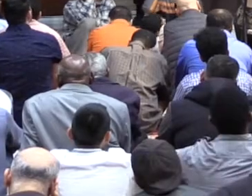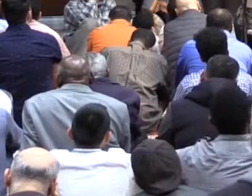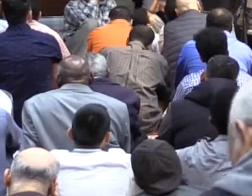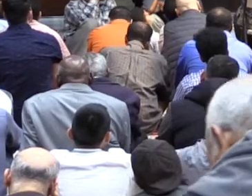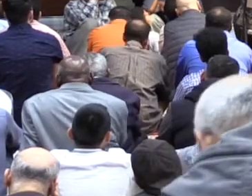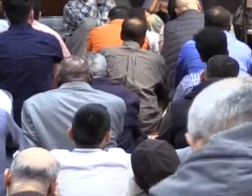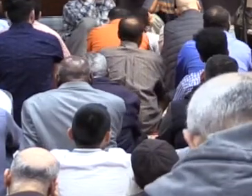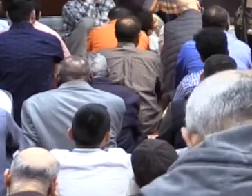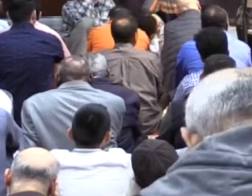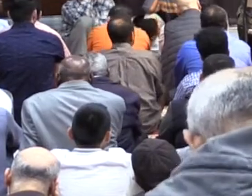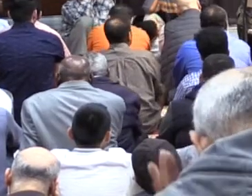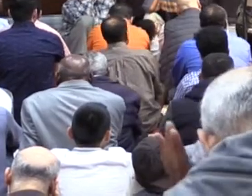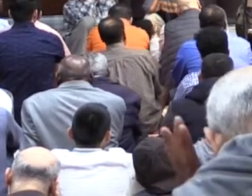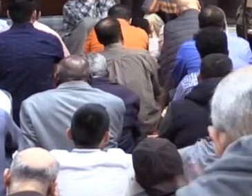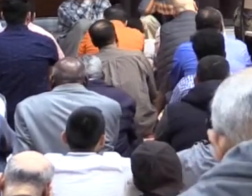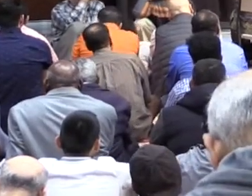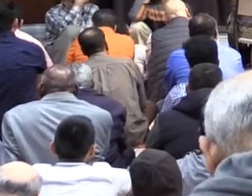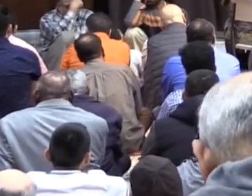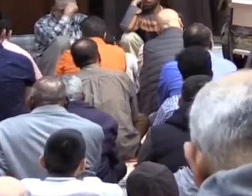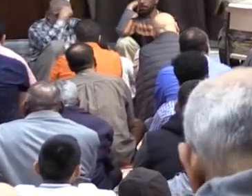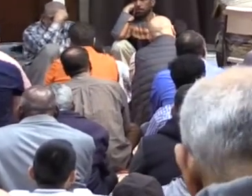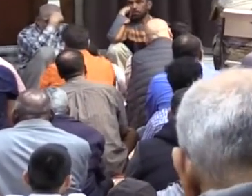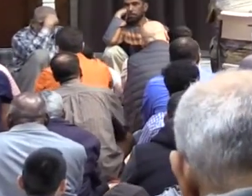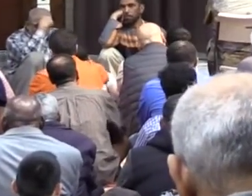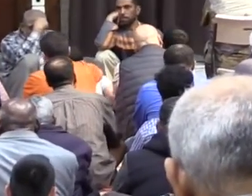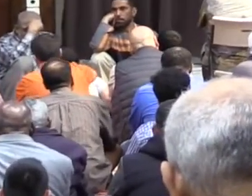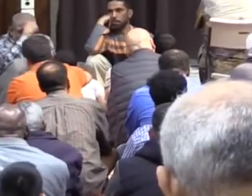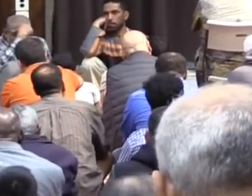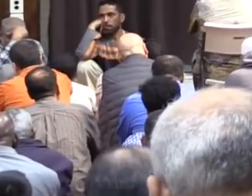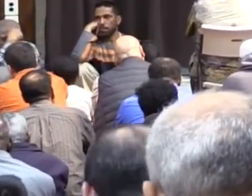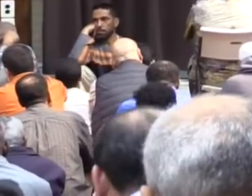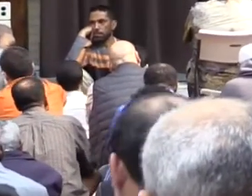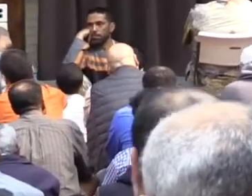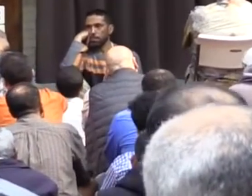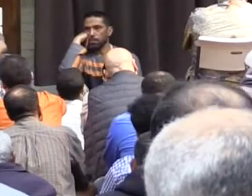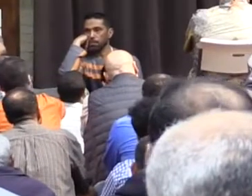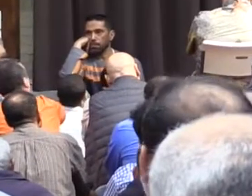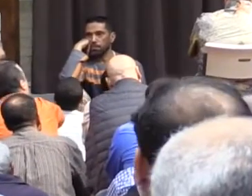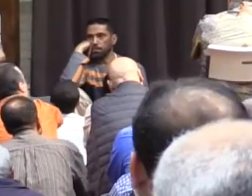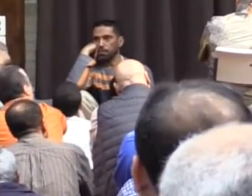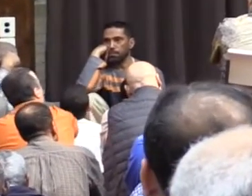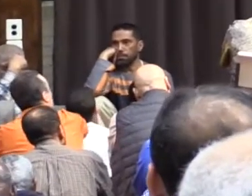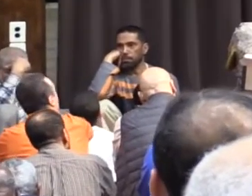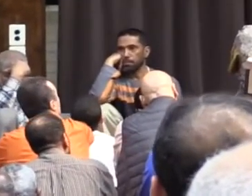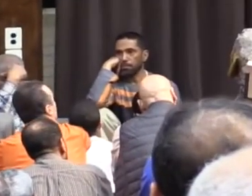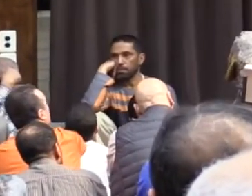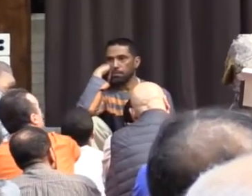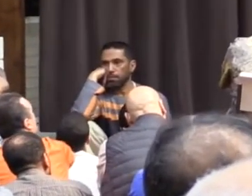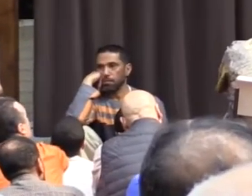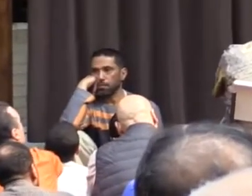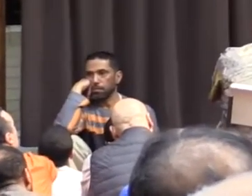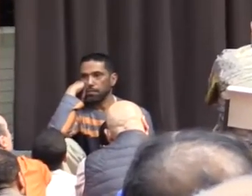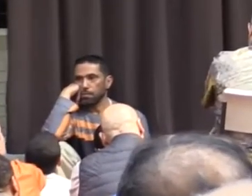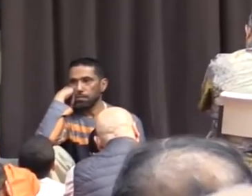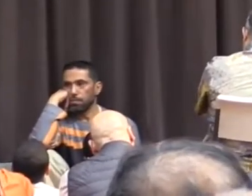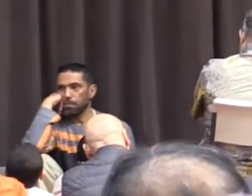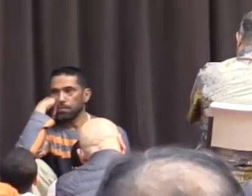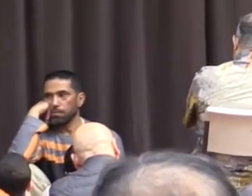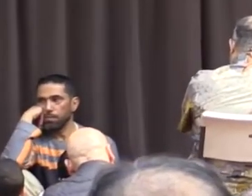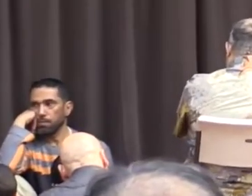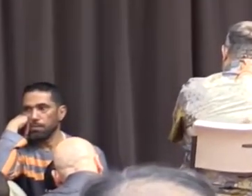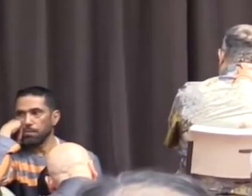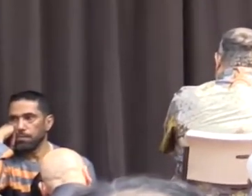الحمد لله، نحمده سبحانه ونستعينه ونستغفره ونستهديه، ونعوذ بالله من